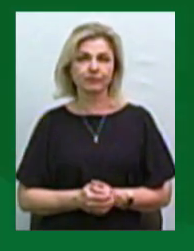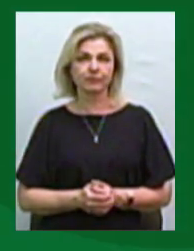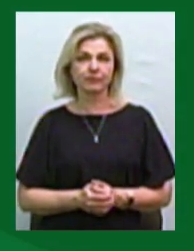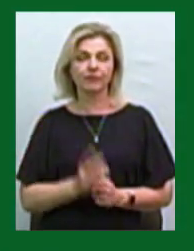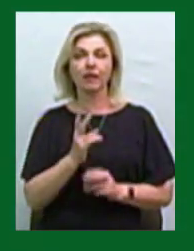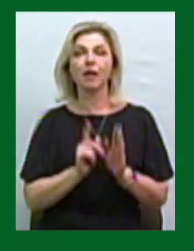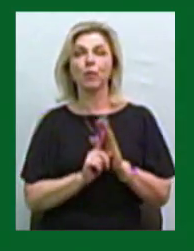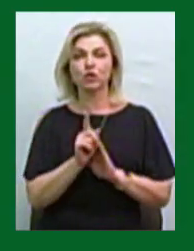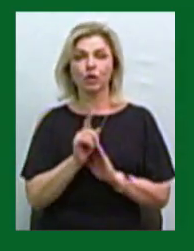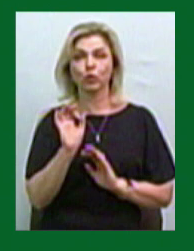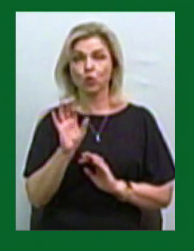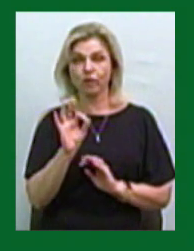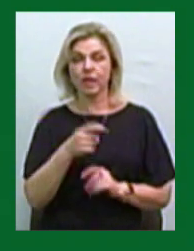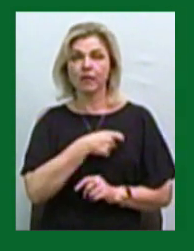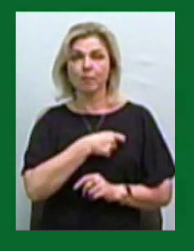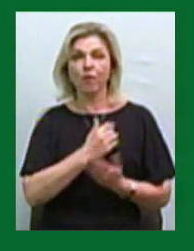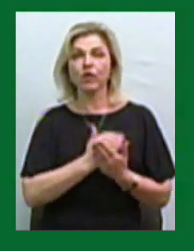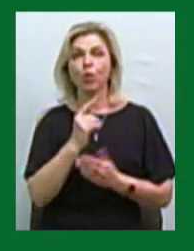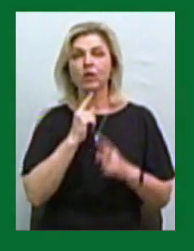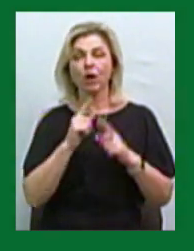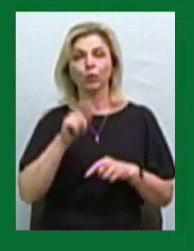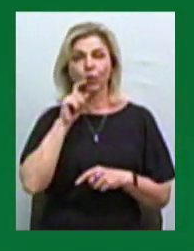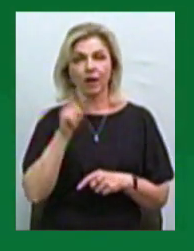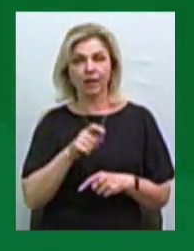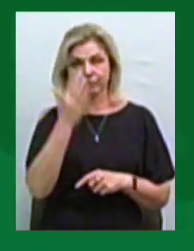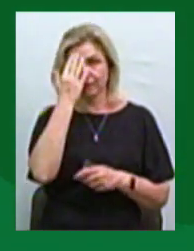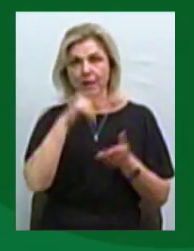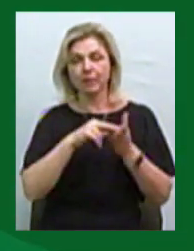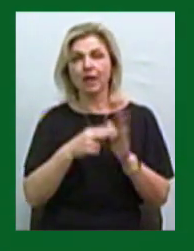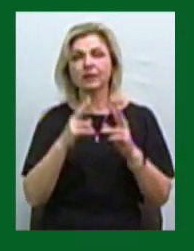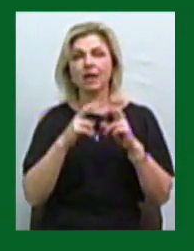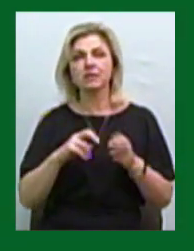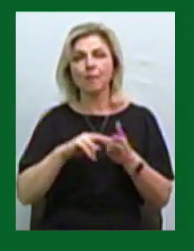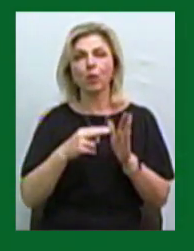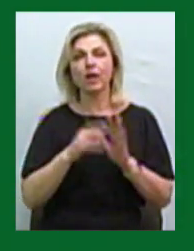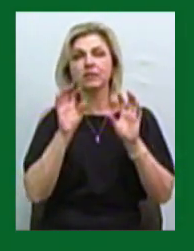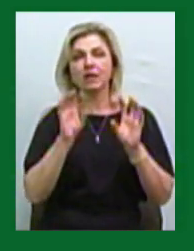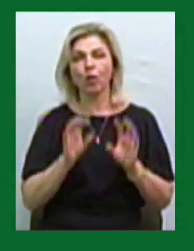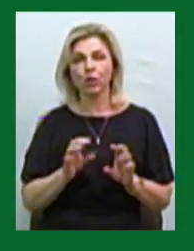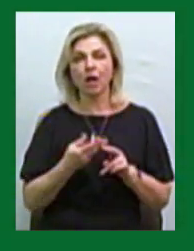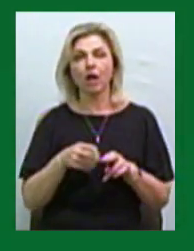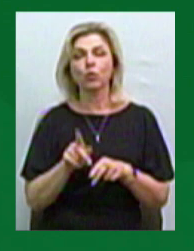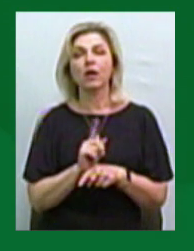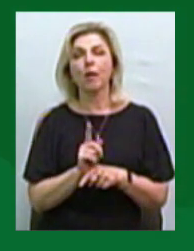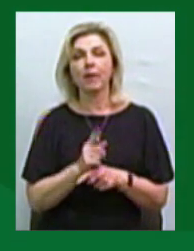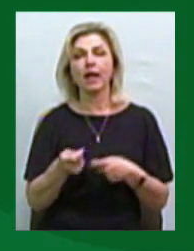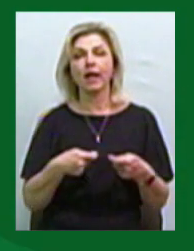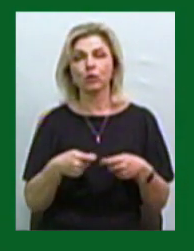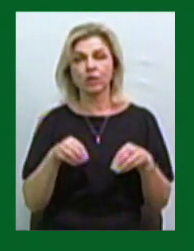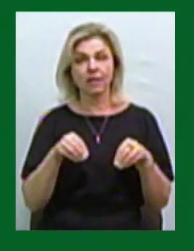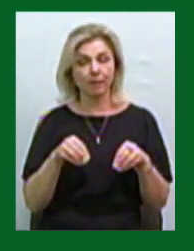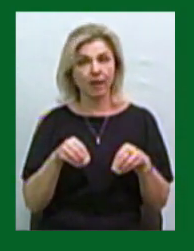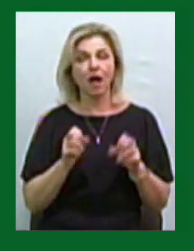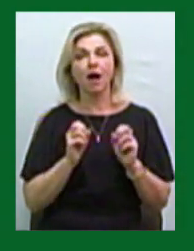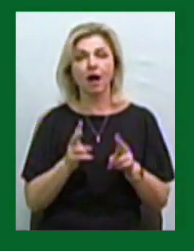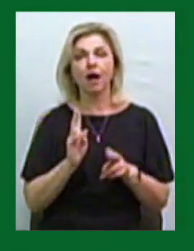На початку жовтня депутати Верховної Ради України планують розглянути проєкт закону, який регламентує ринок землі. Як